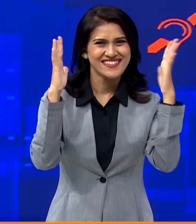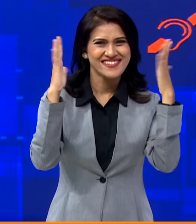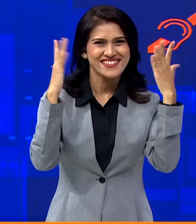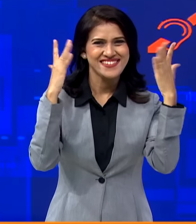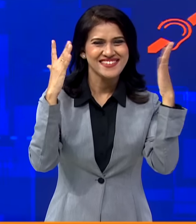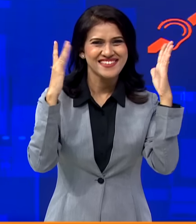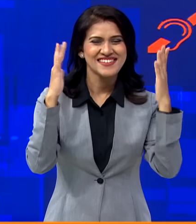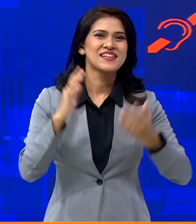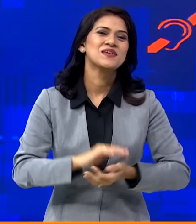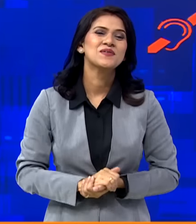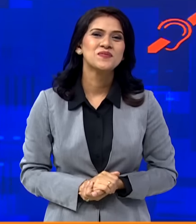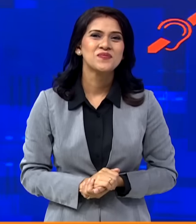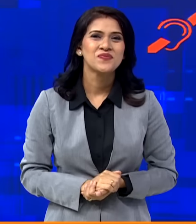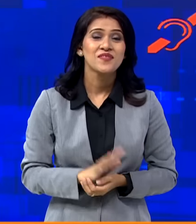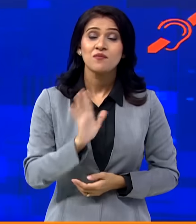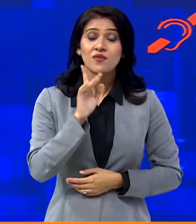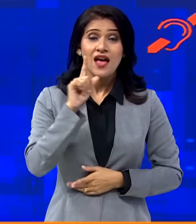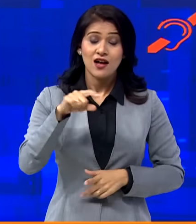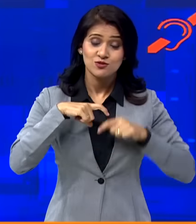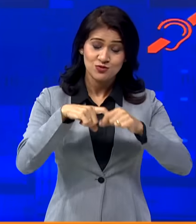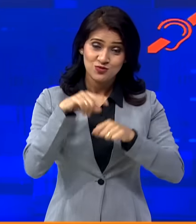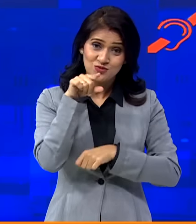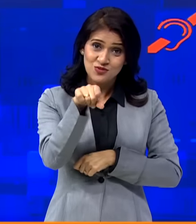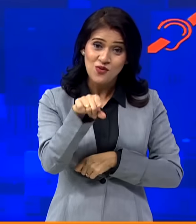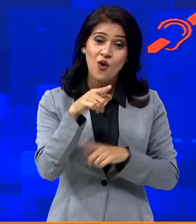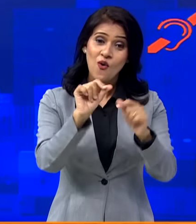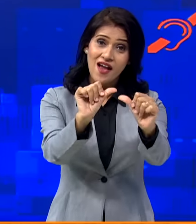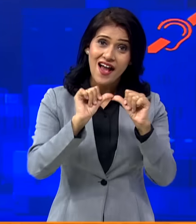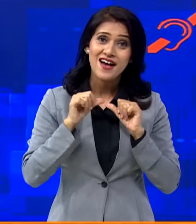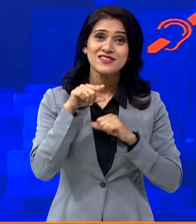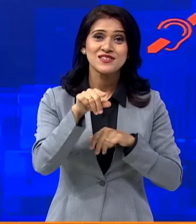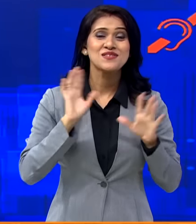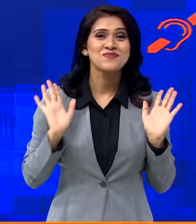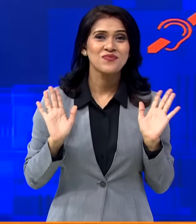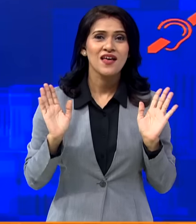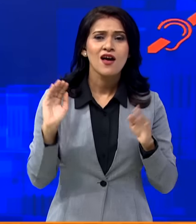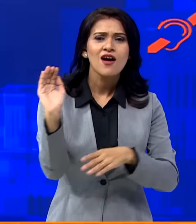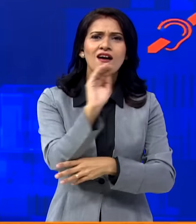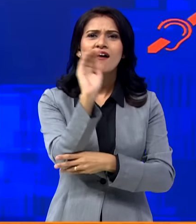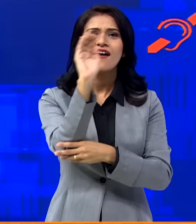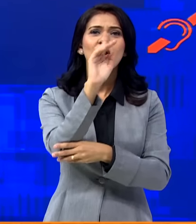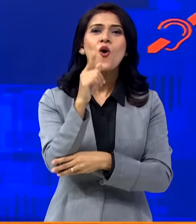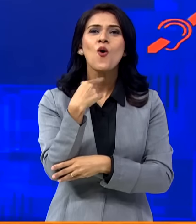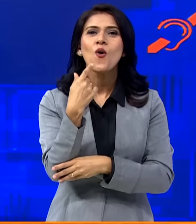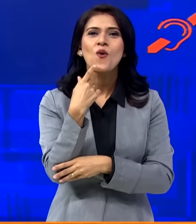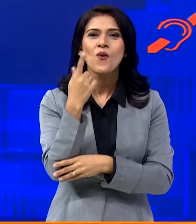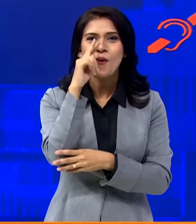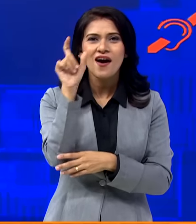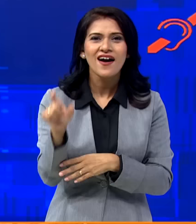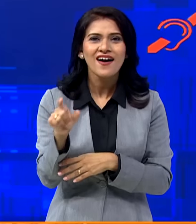होंगे लेकिन आज तो मुकदमा आप पर चल रहा है ना आपको बताना पड़ेगा कौन सी नागिन की लहराई पर आपने